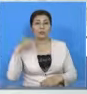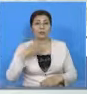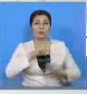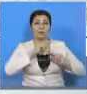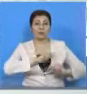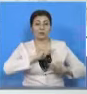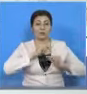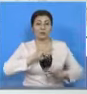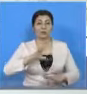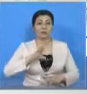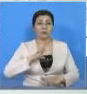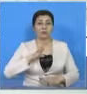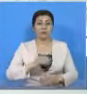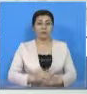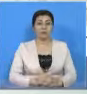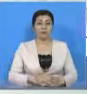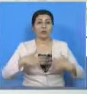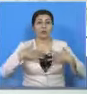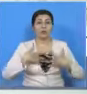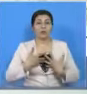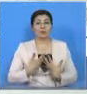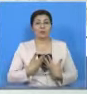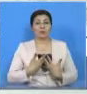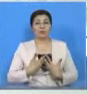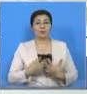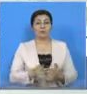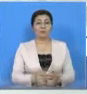терлерін тұрып қызмет етті. Өкінішке орай арамызда